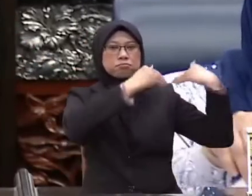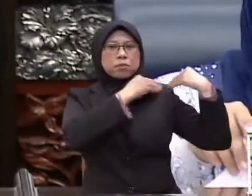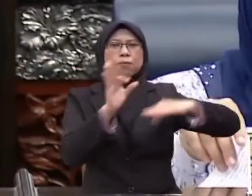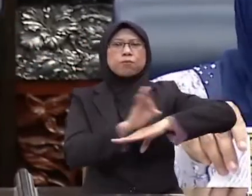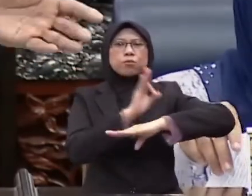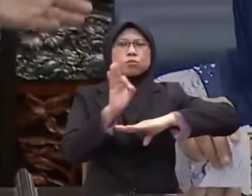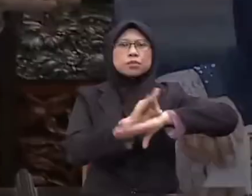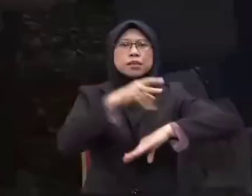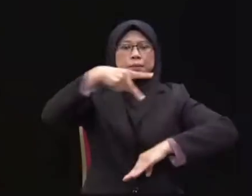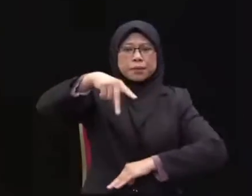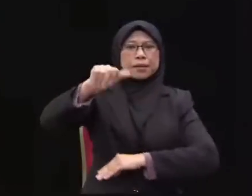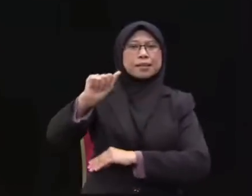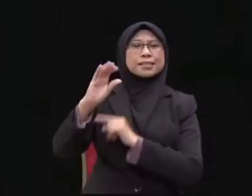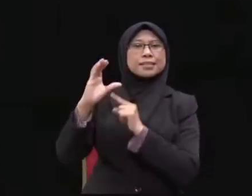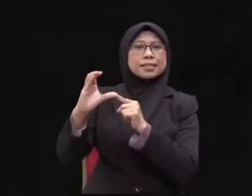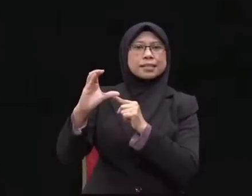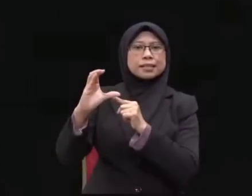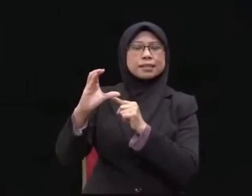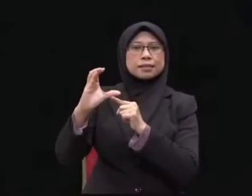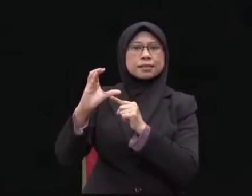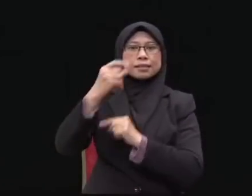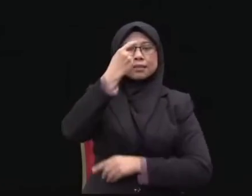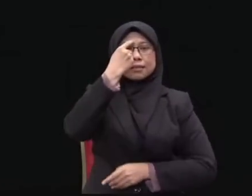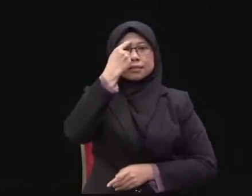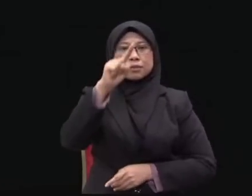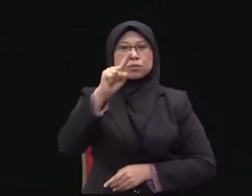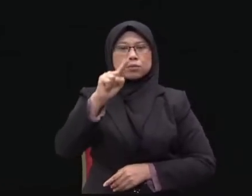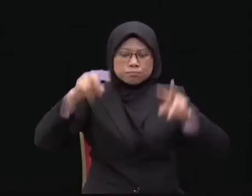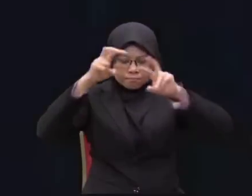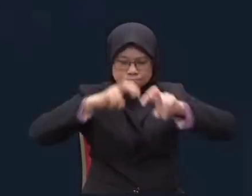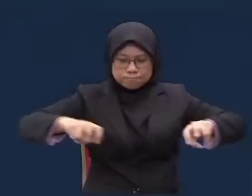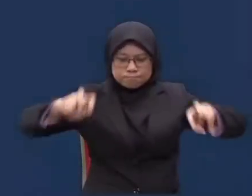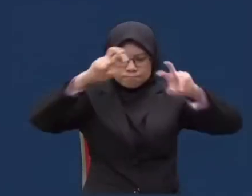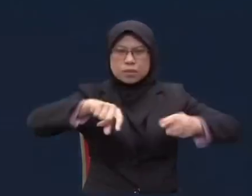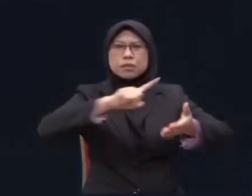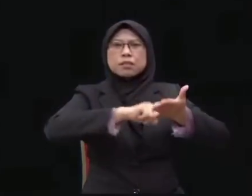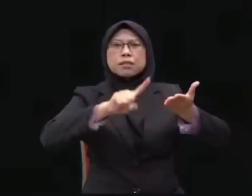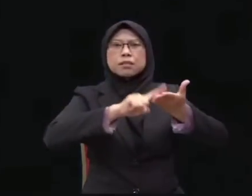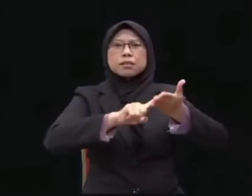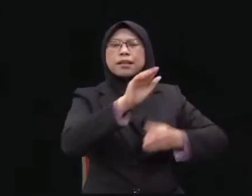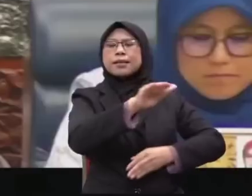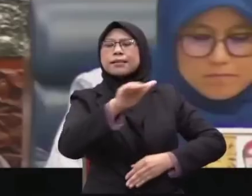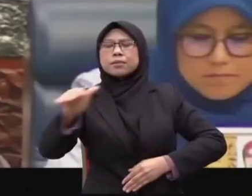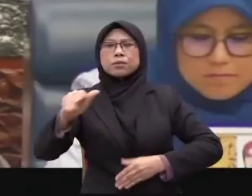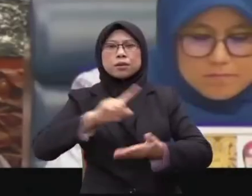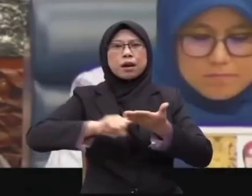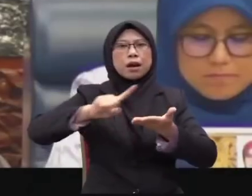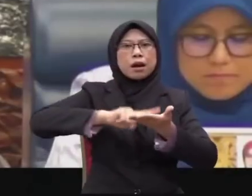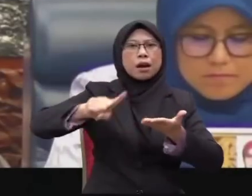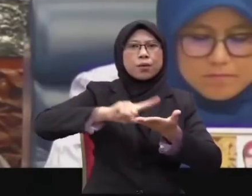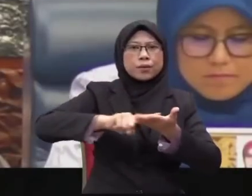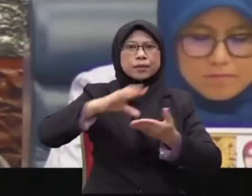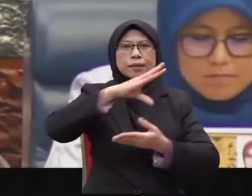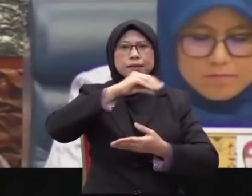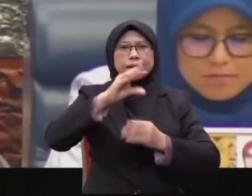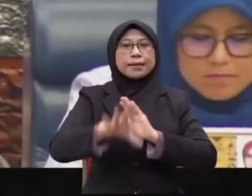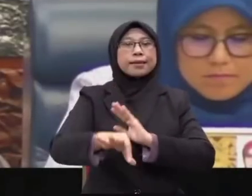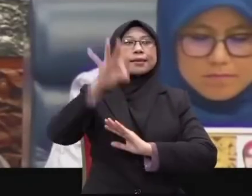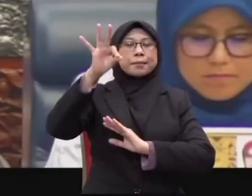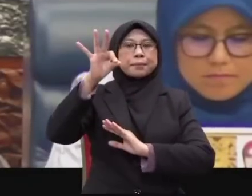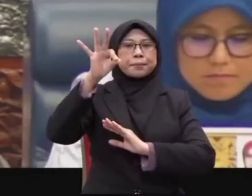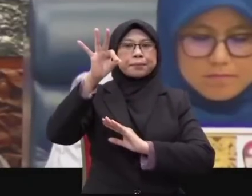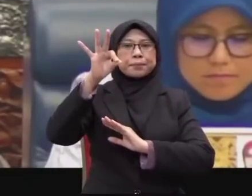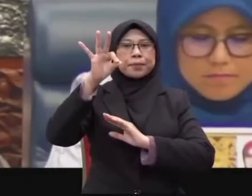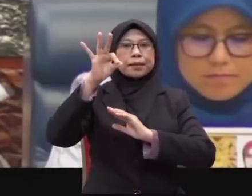fungsi PAC adalah untuk meneliti segala teguran-teguran audit dan membuat findingnya.